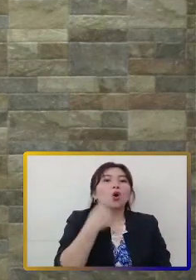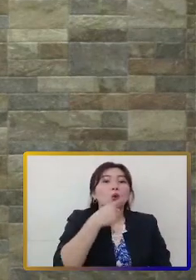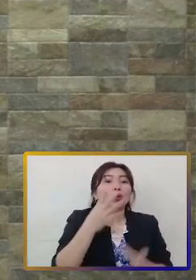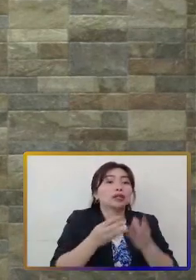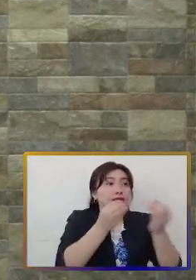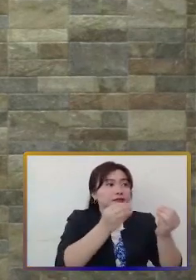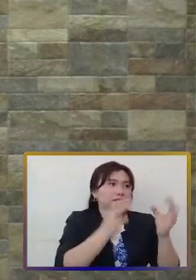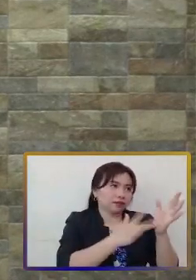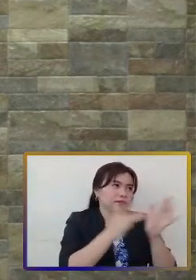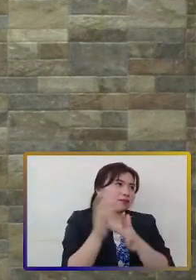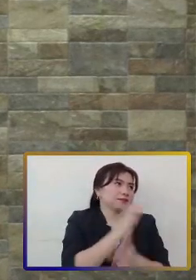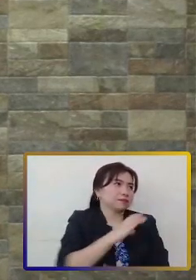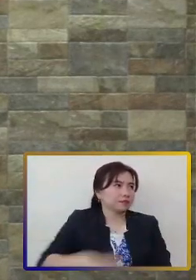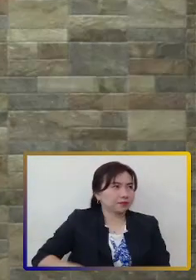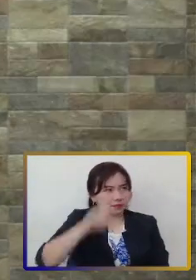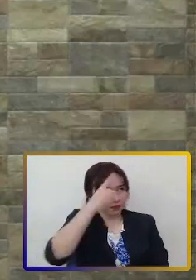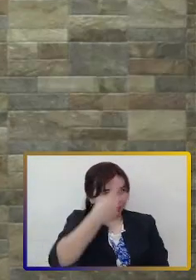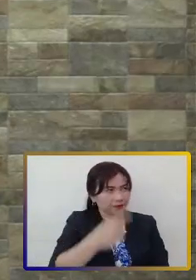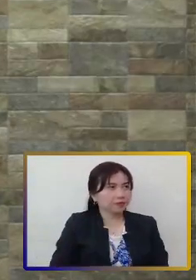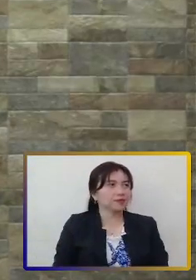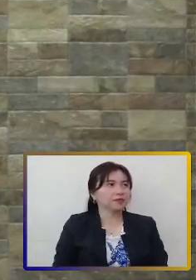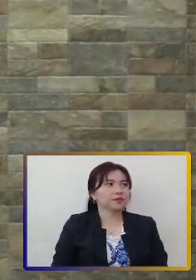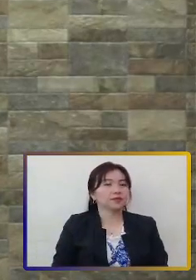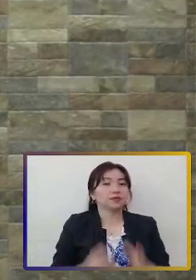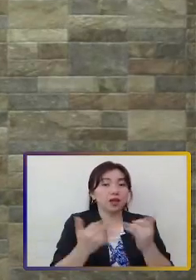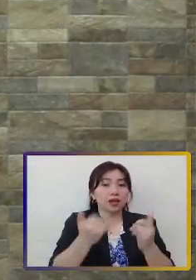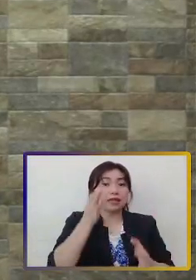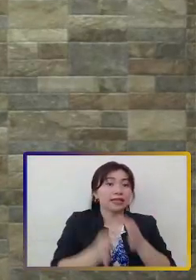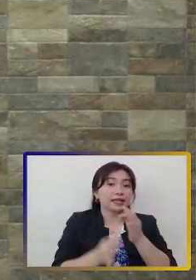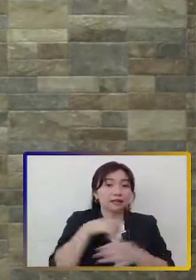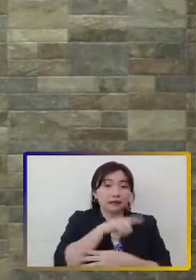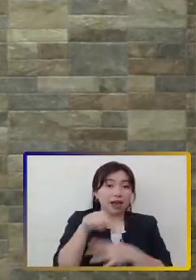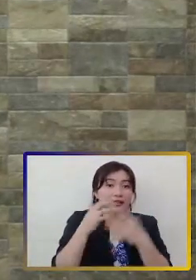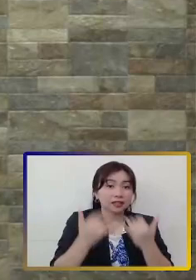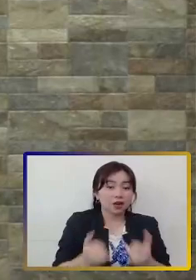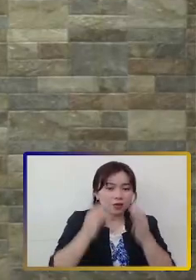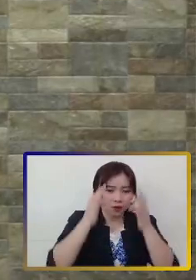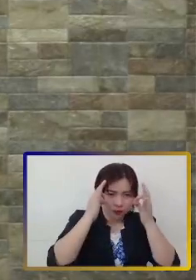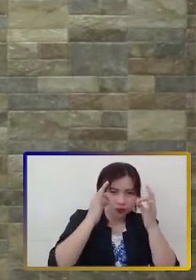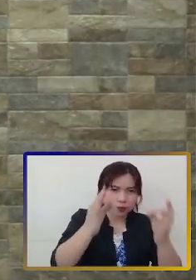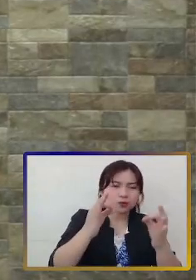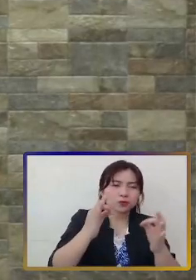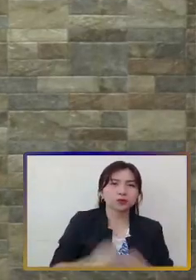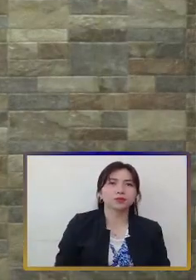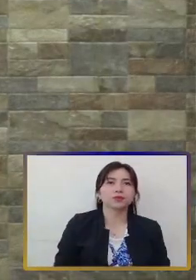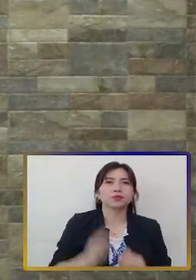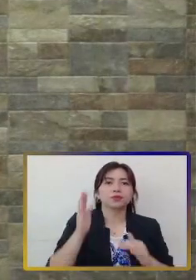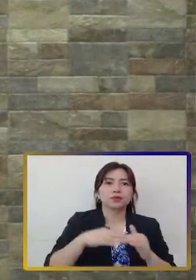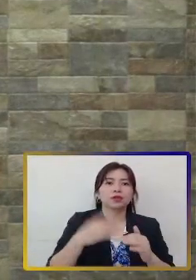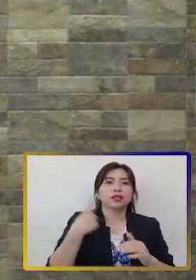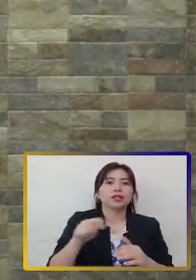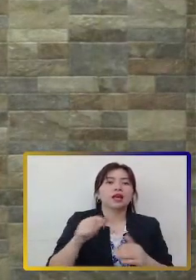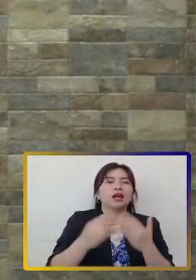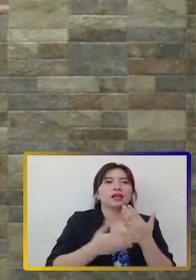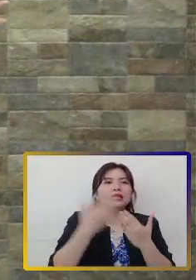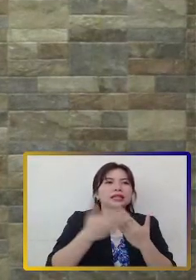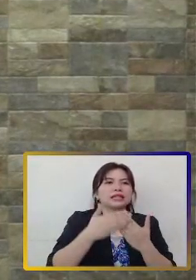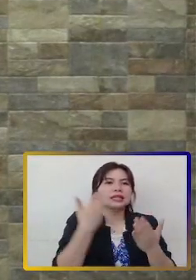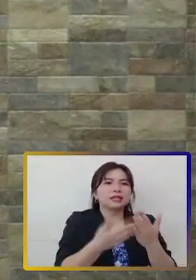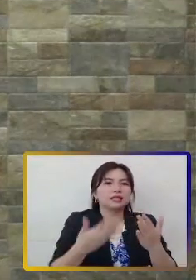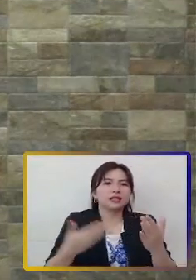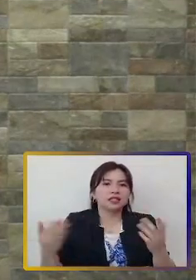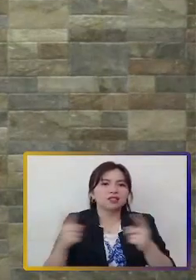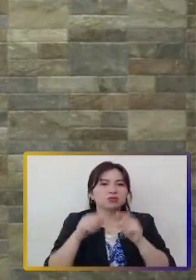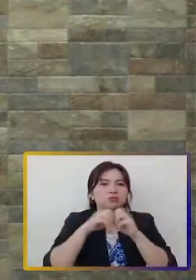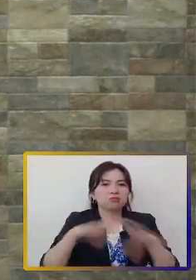natin Sabi ko nga sa inyo Kanina mga kapatid if we are going to focus on de the temporal things There's no